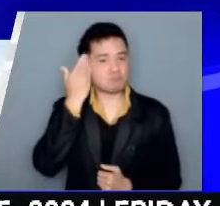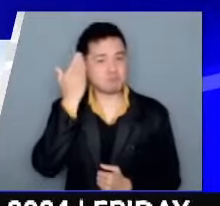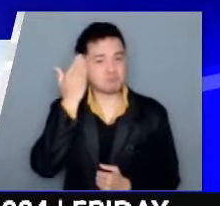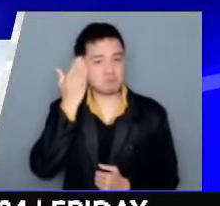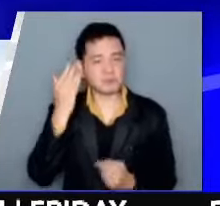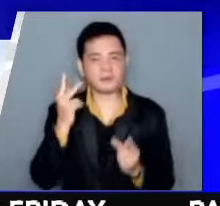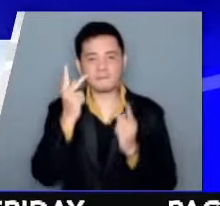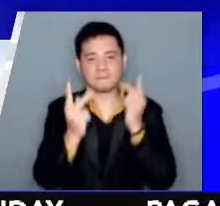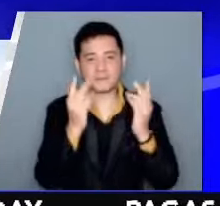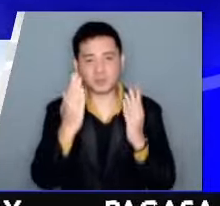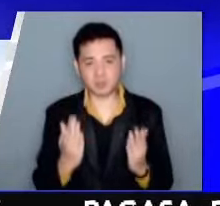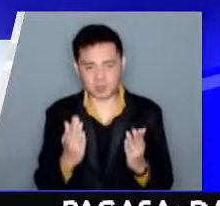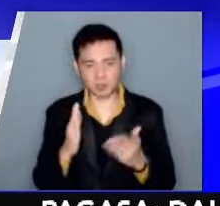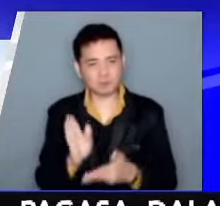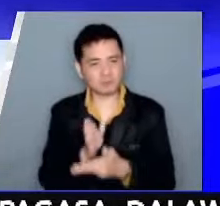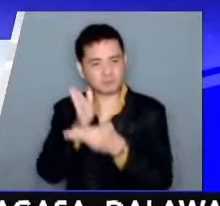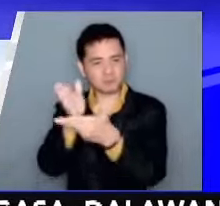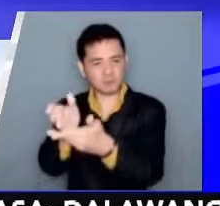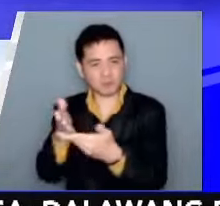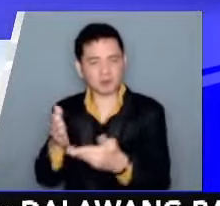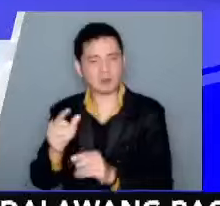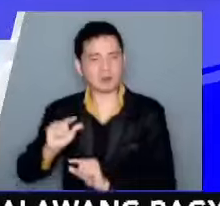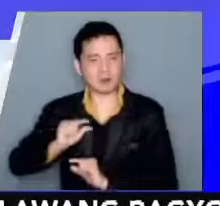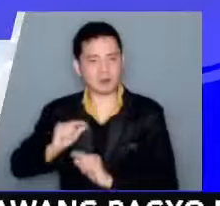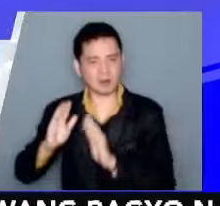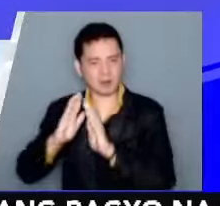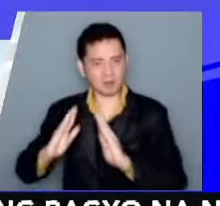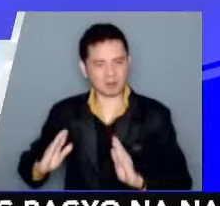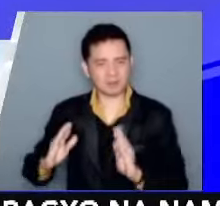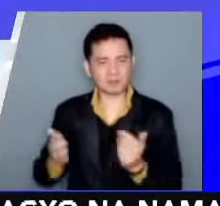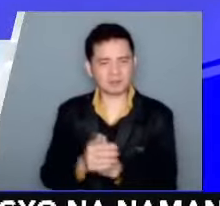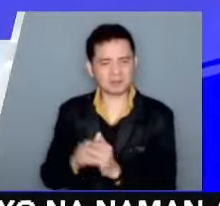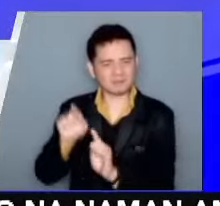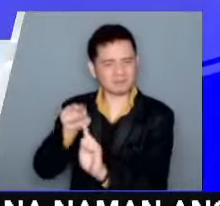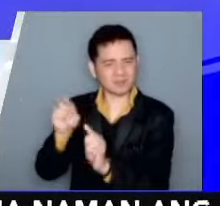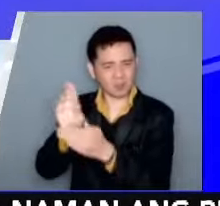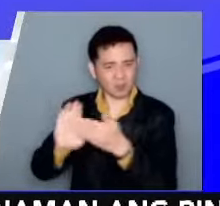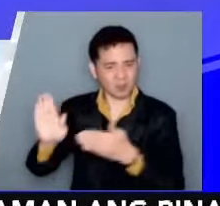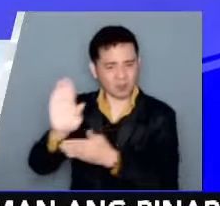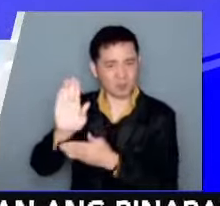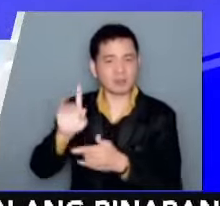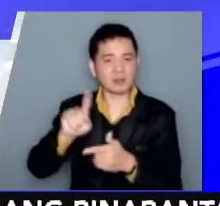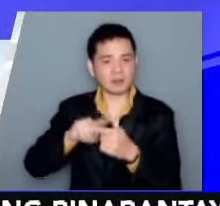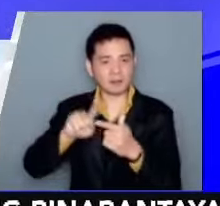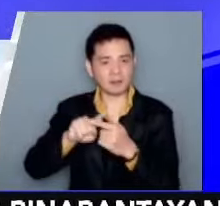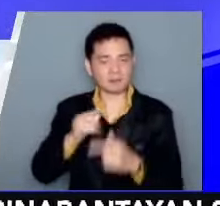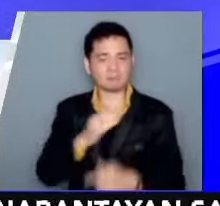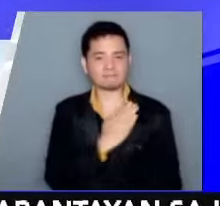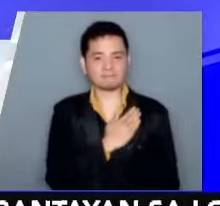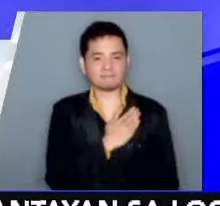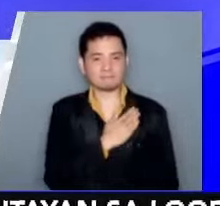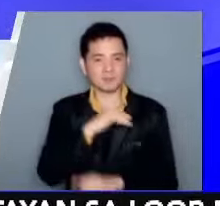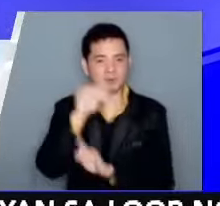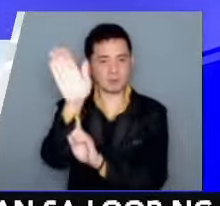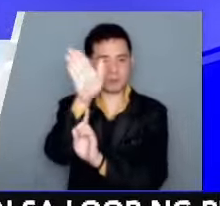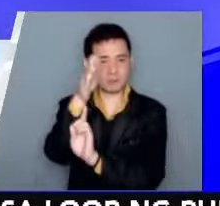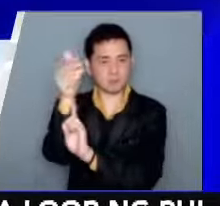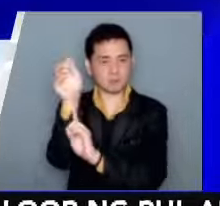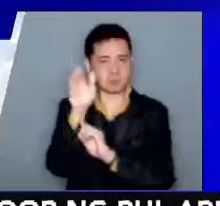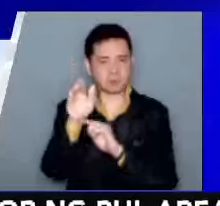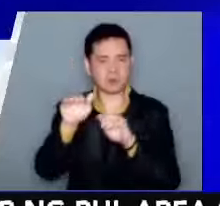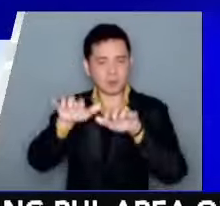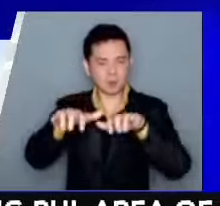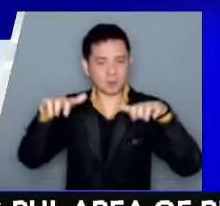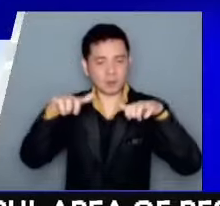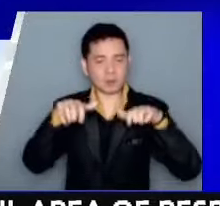Science High School, Western Visayas Campus. Habang isinasagawa ang flag raising ceremony sa auditorium, pinasok ng suspect ang faculty room at